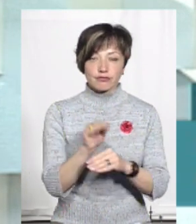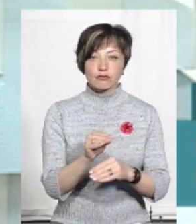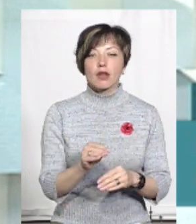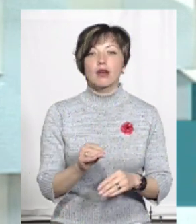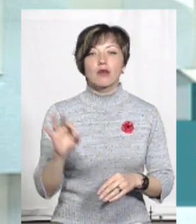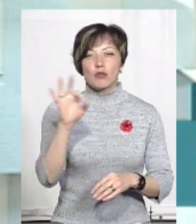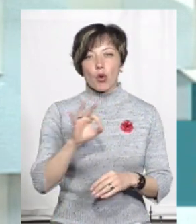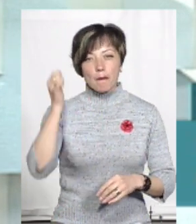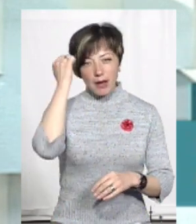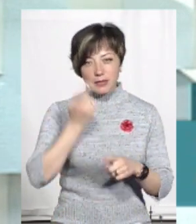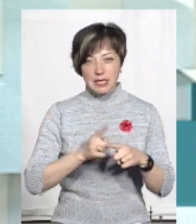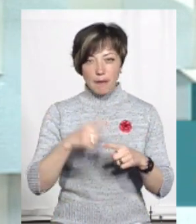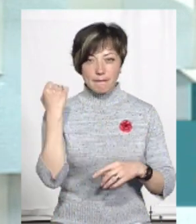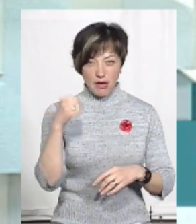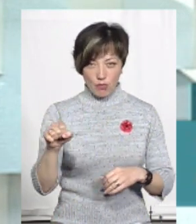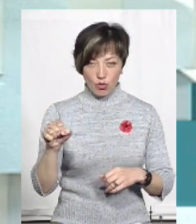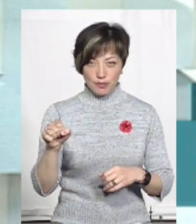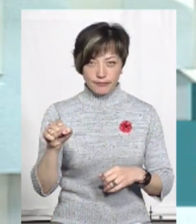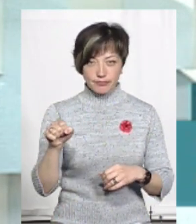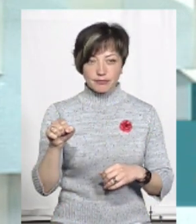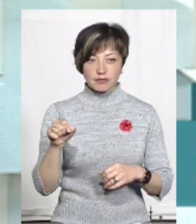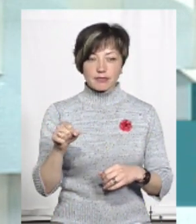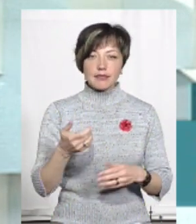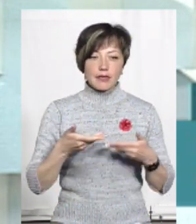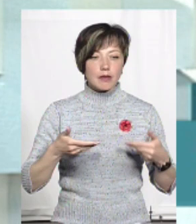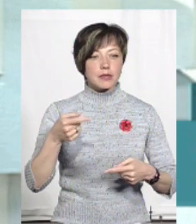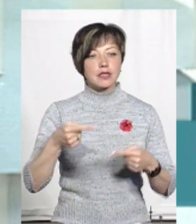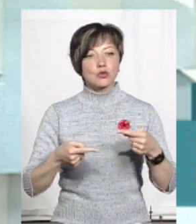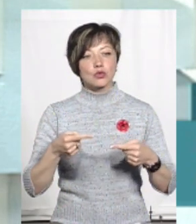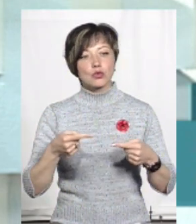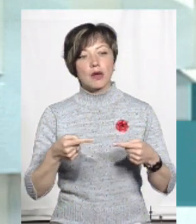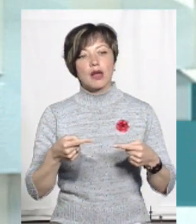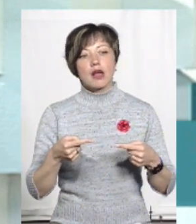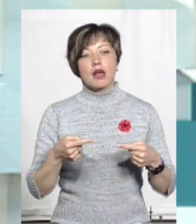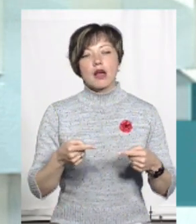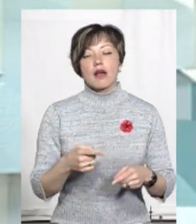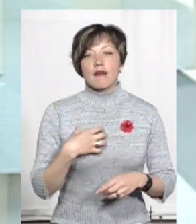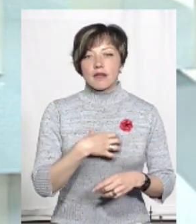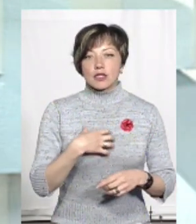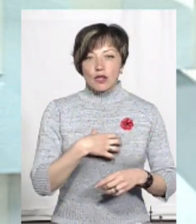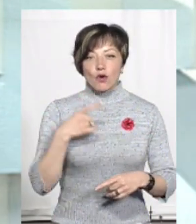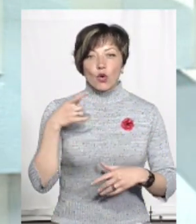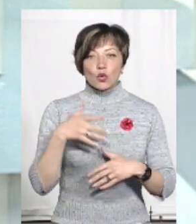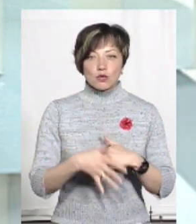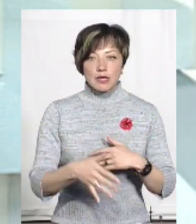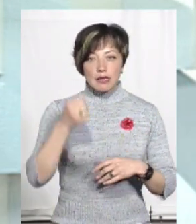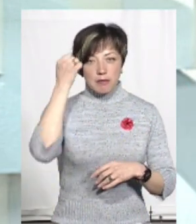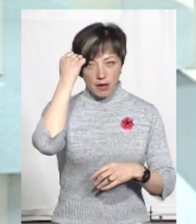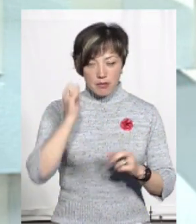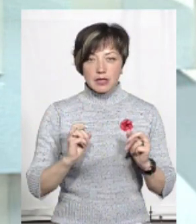щодо пам'яті і оцієї перемоги. Ми дискутуємо. Дуже важливо розуміти пам'ять,